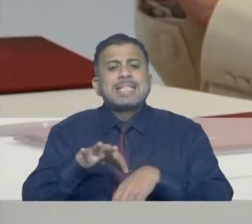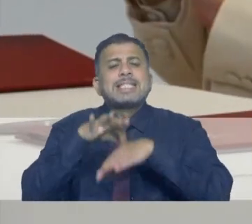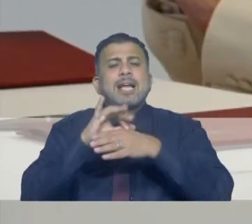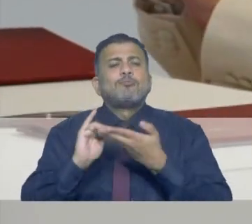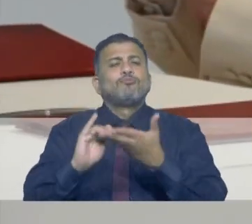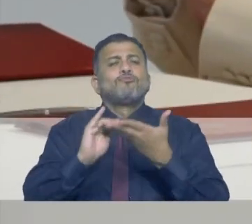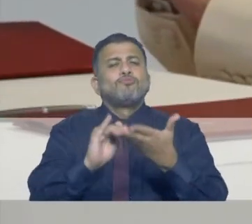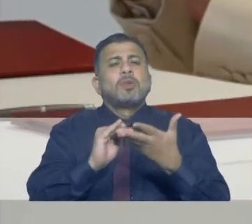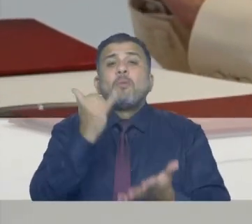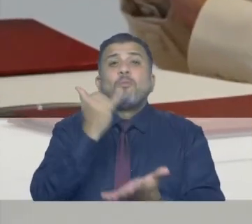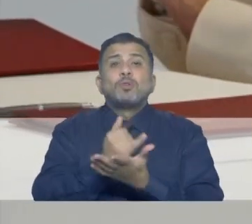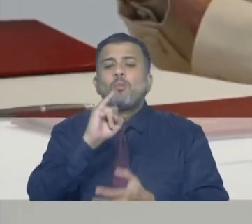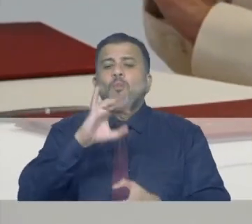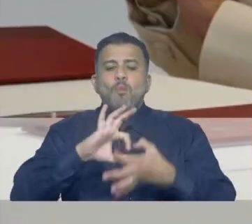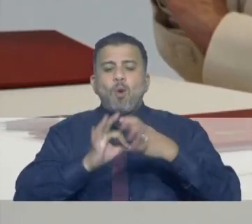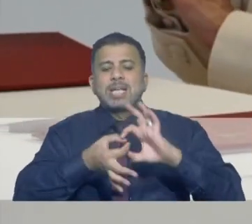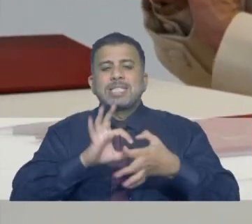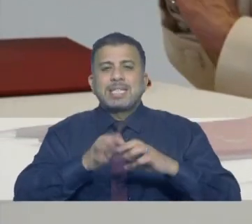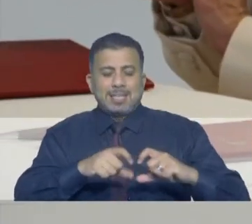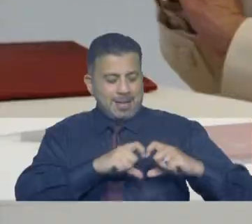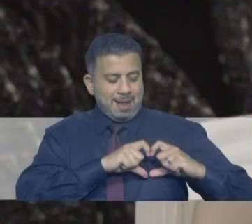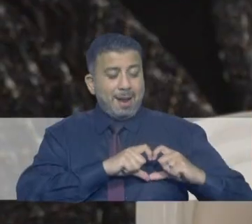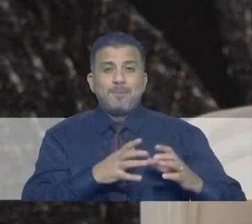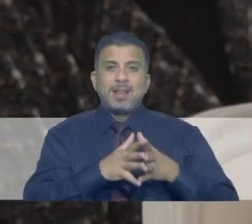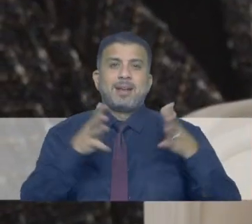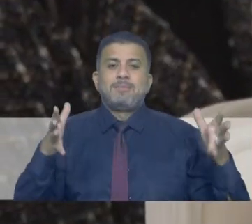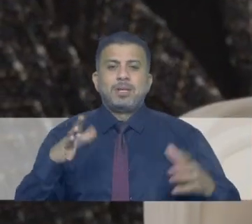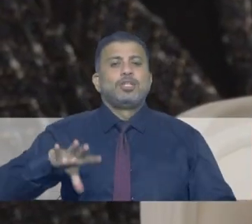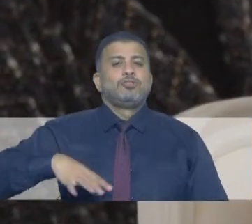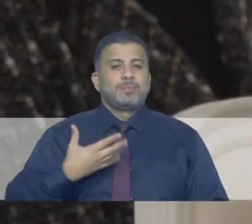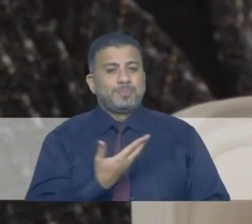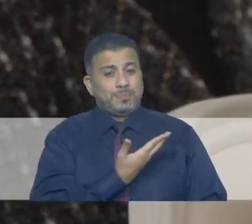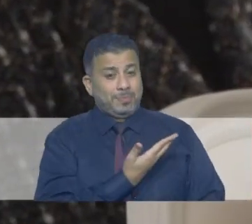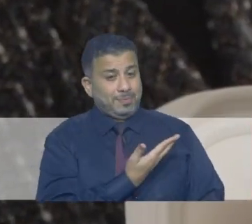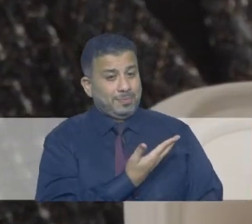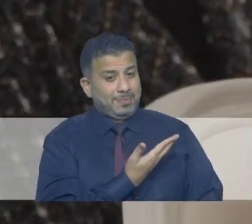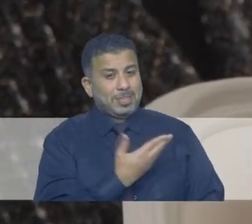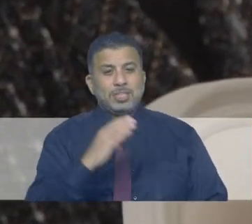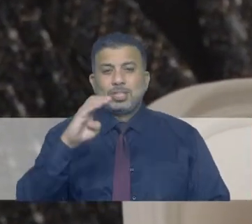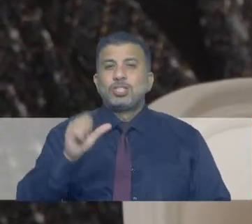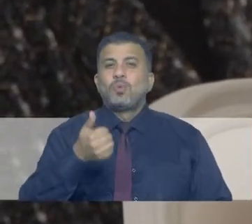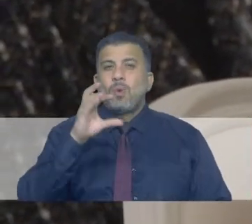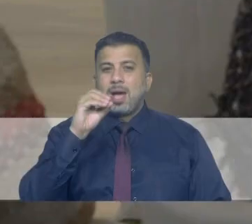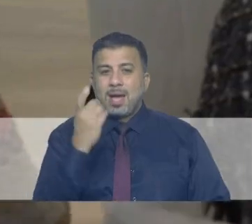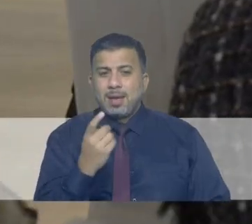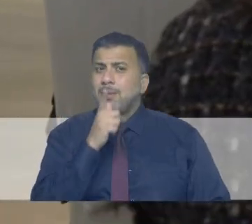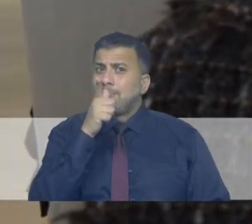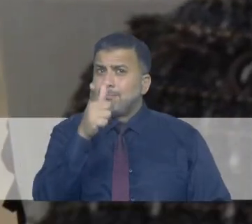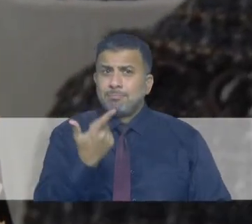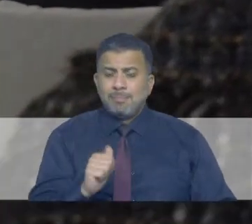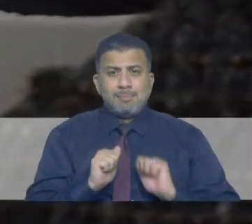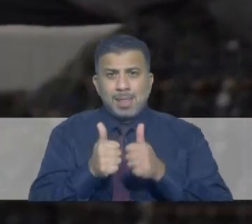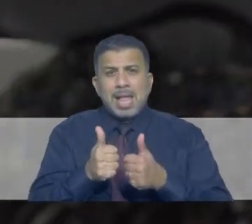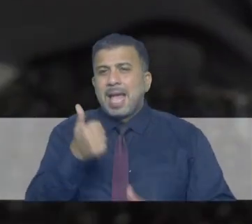التي تنفذها مؤسسة القلب الكبير. سمو الشيخة جواهر بنت محمد القاسمي أثنت على مبادرة